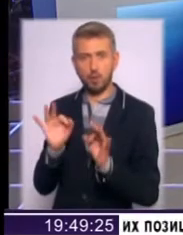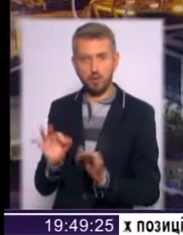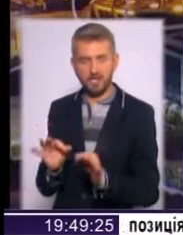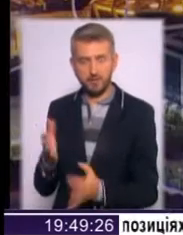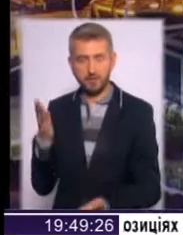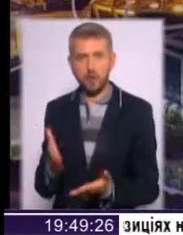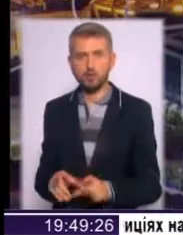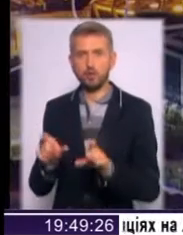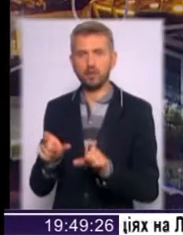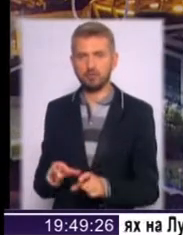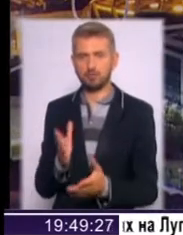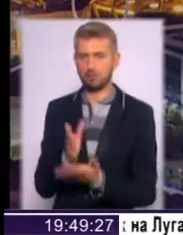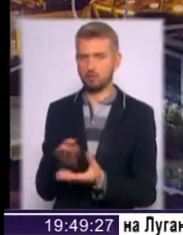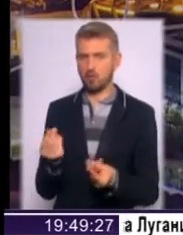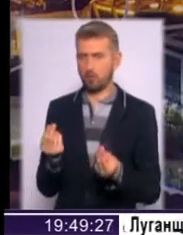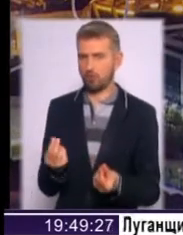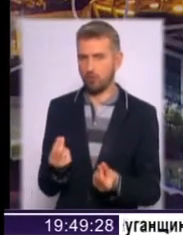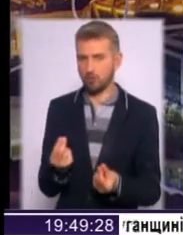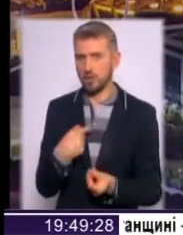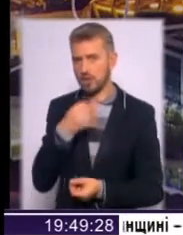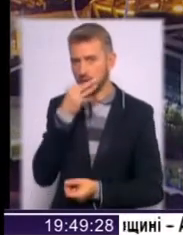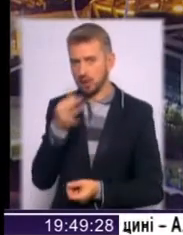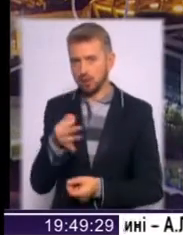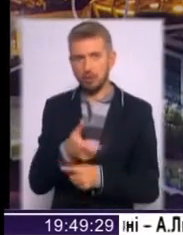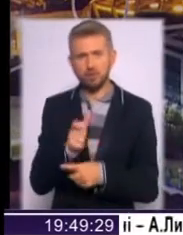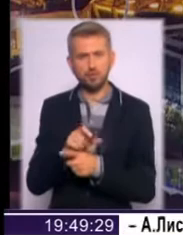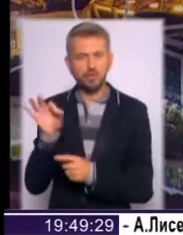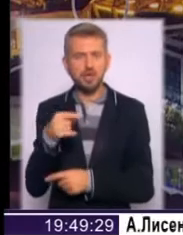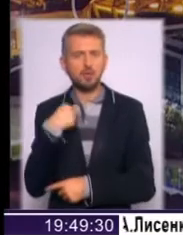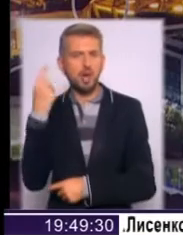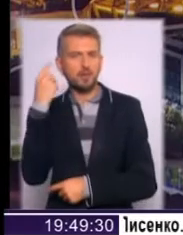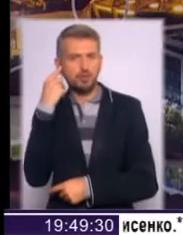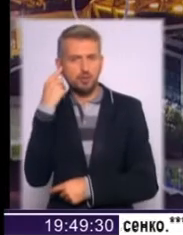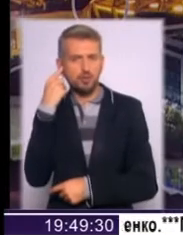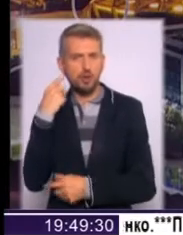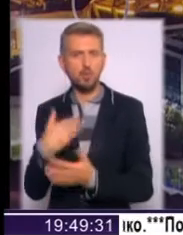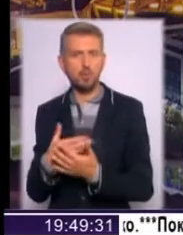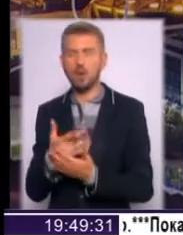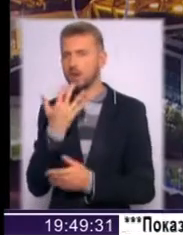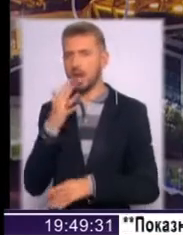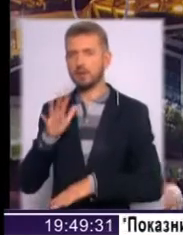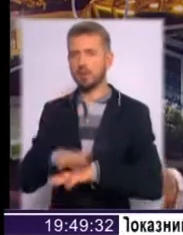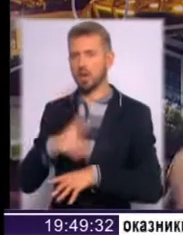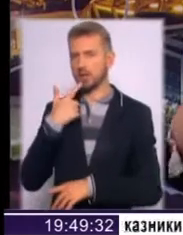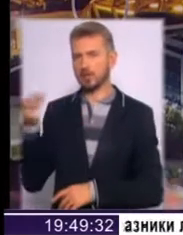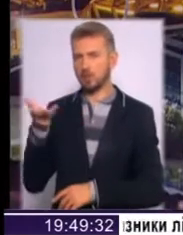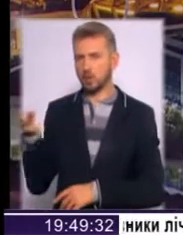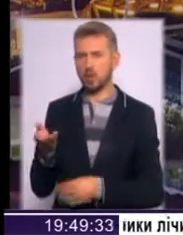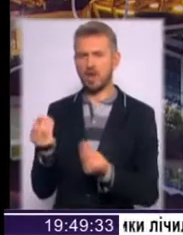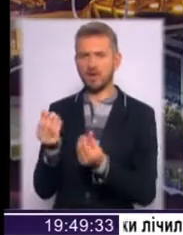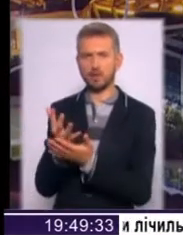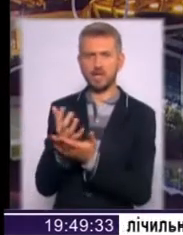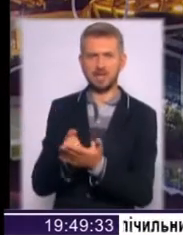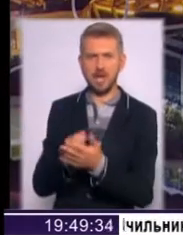на грошах, знаєте, і от я вам скажу, дуже часто чую в передачі, мовляв, от Нацбанк, да, там звітує, там валютні резерви